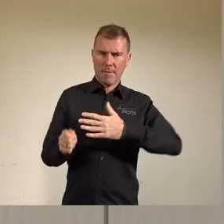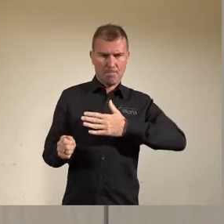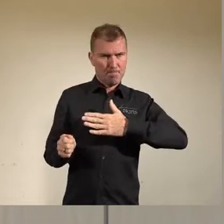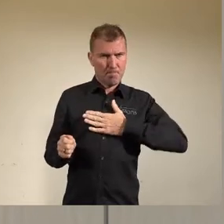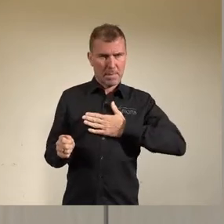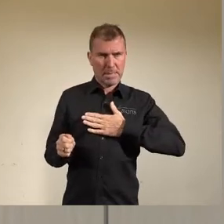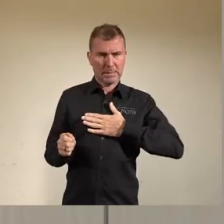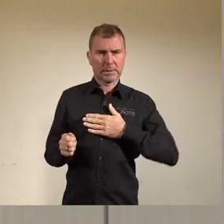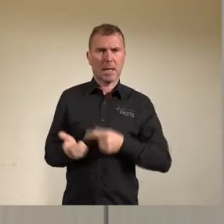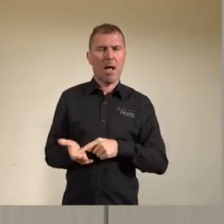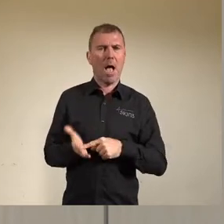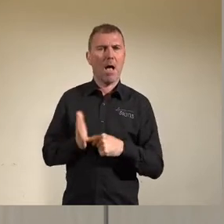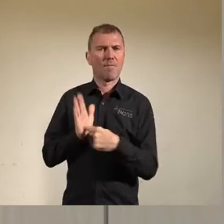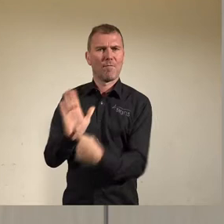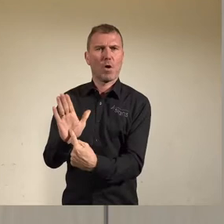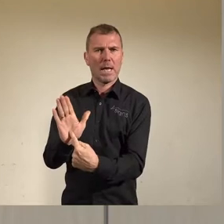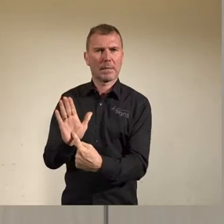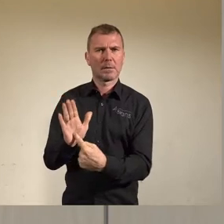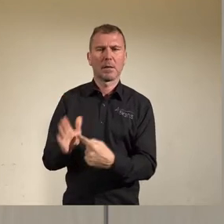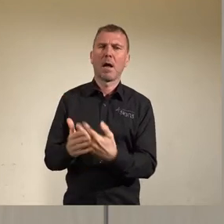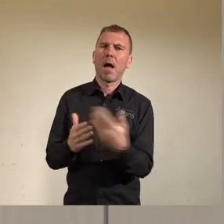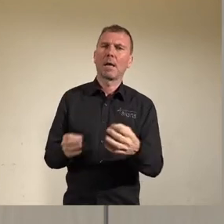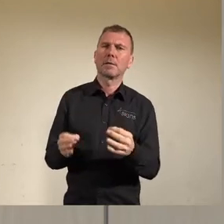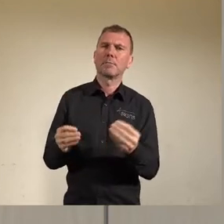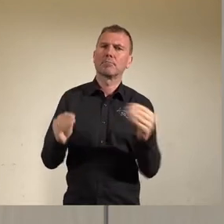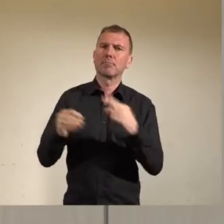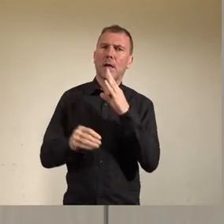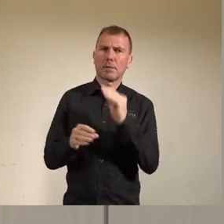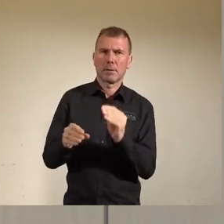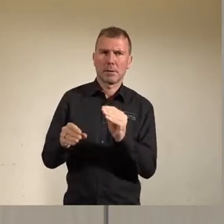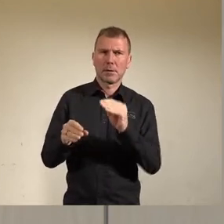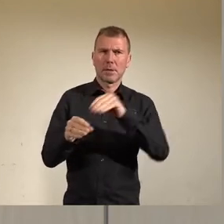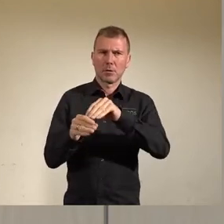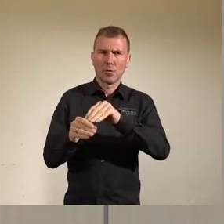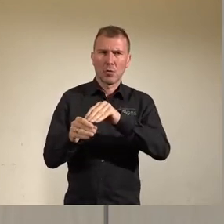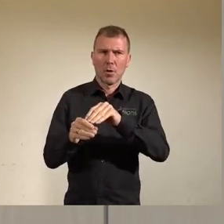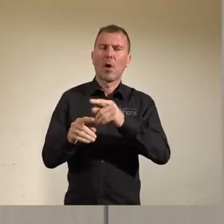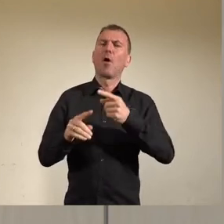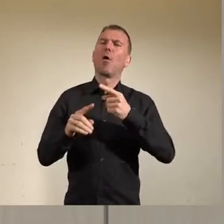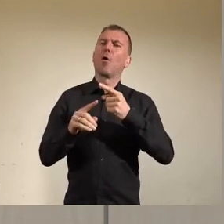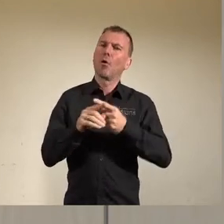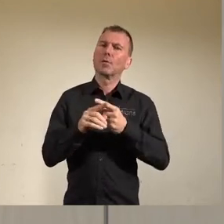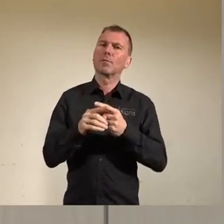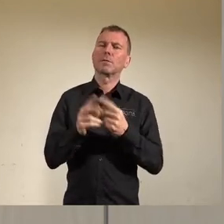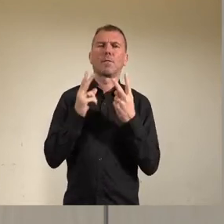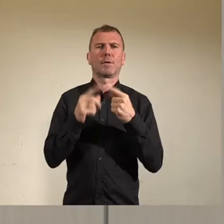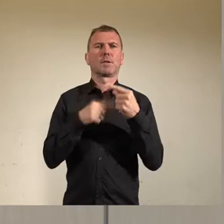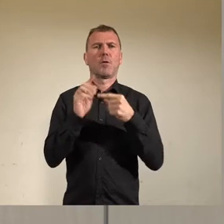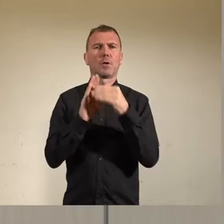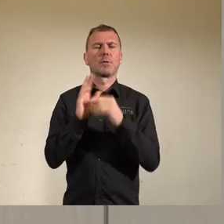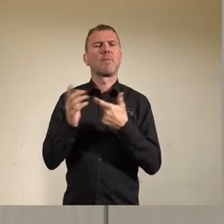formal eingebracht ist, noch mal einige Sätze auszuführen und natürlich auch das, was auch schon eine Rolle gespielt hat